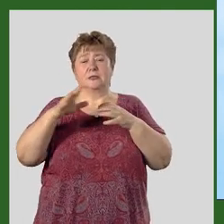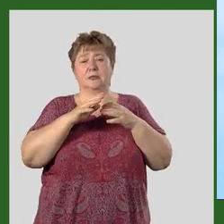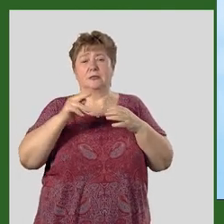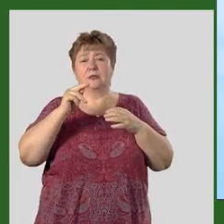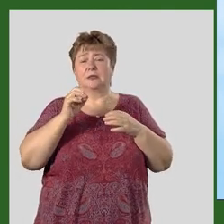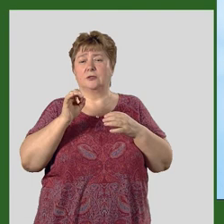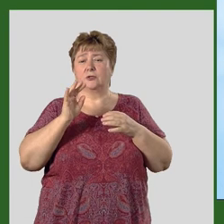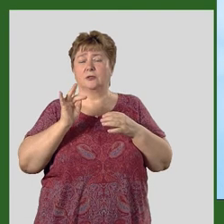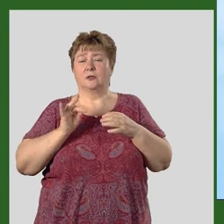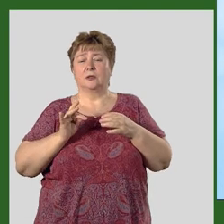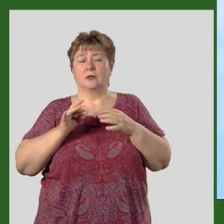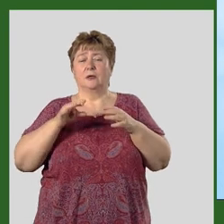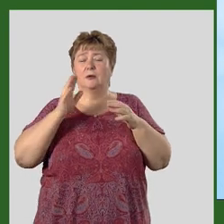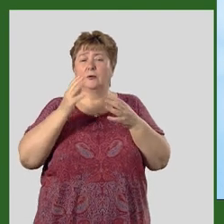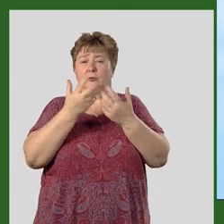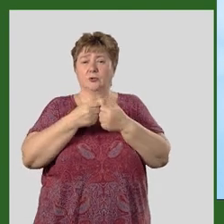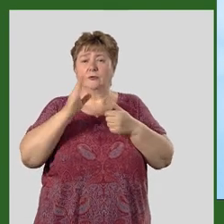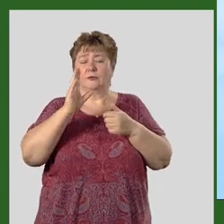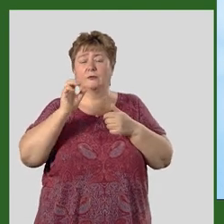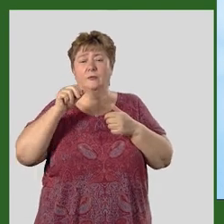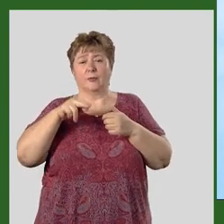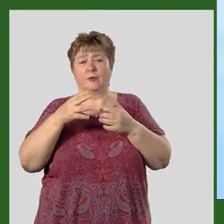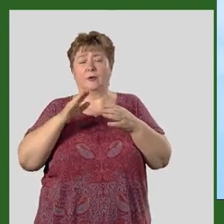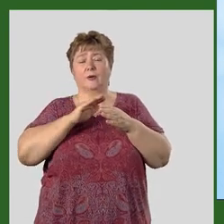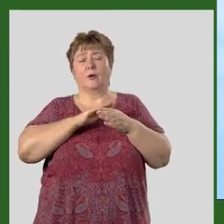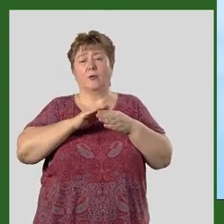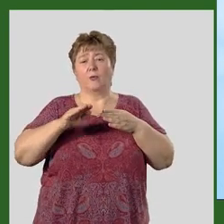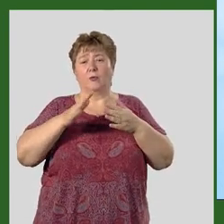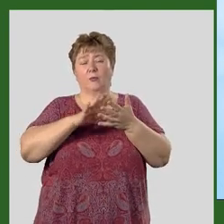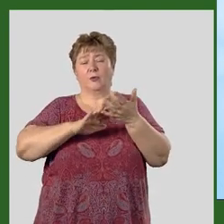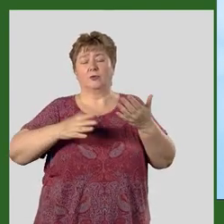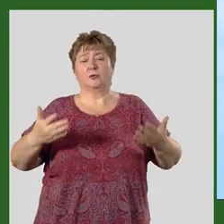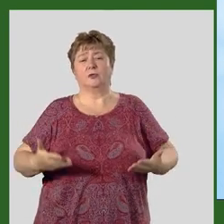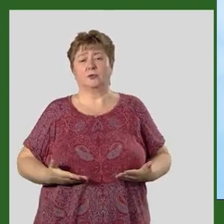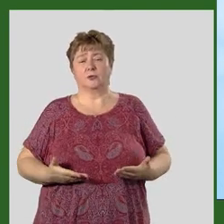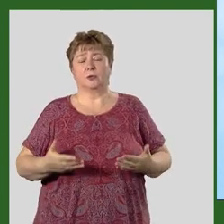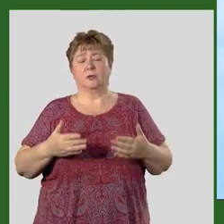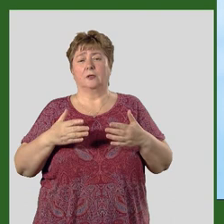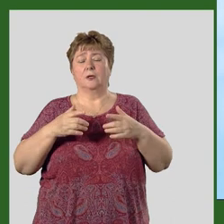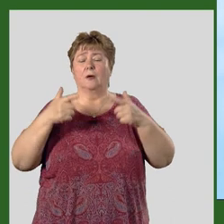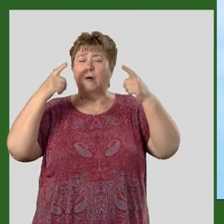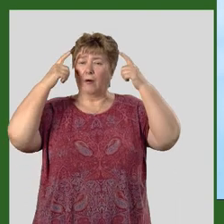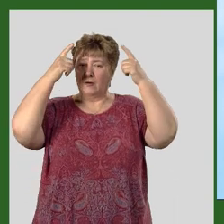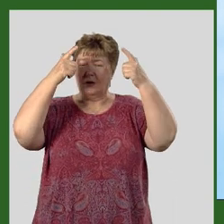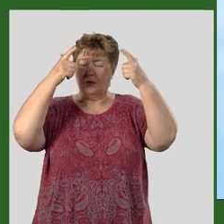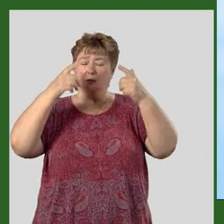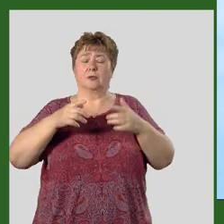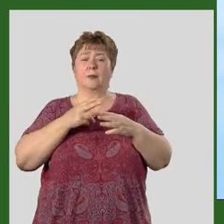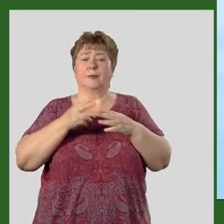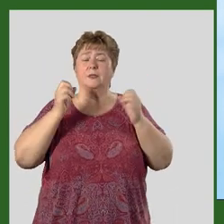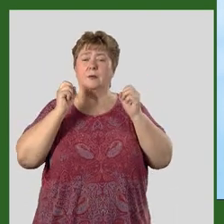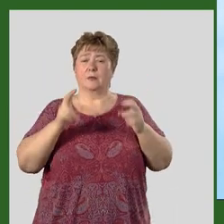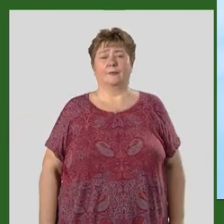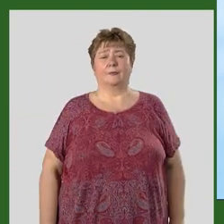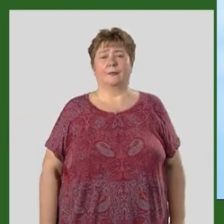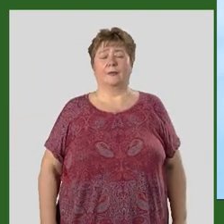ИЧР учитывают ВВП, уровень продолжительности жизни, грамотности,